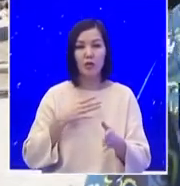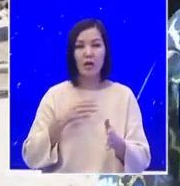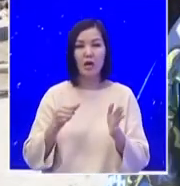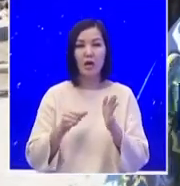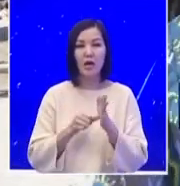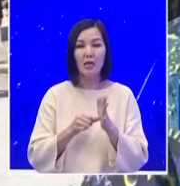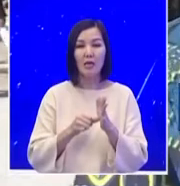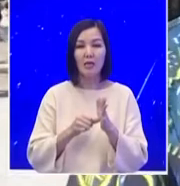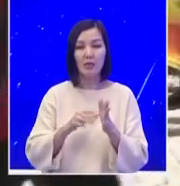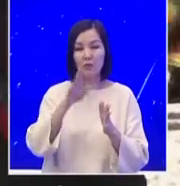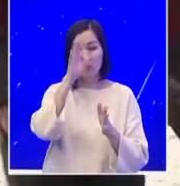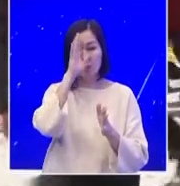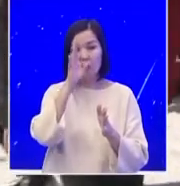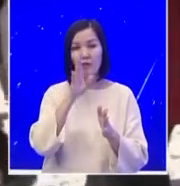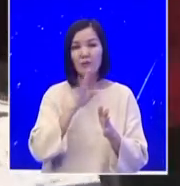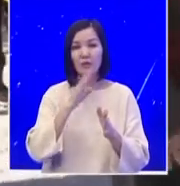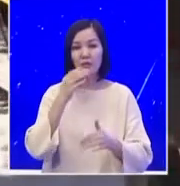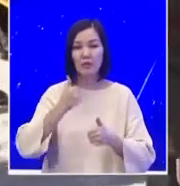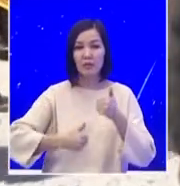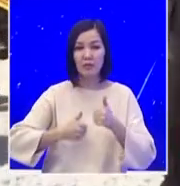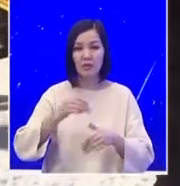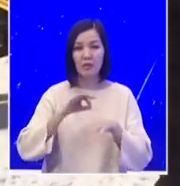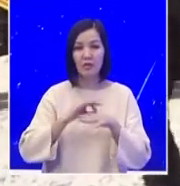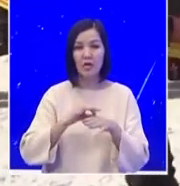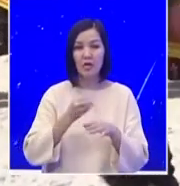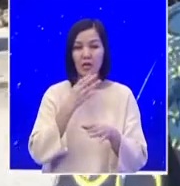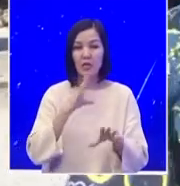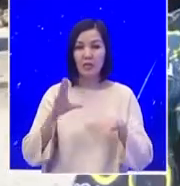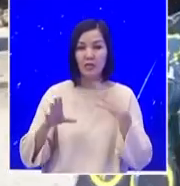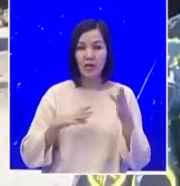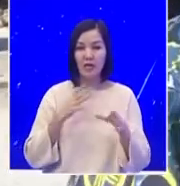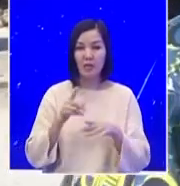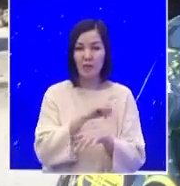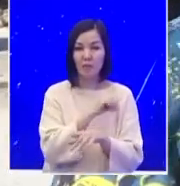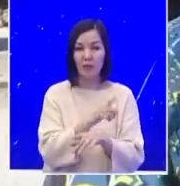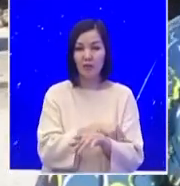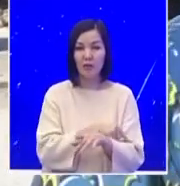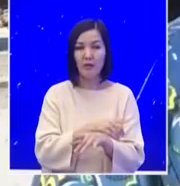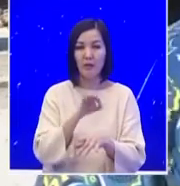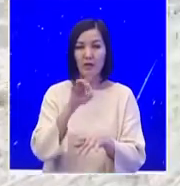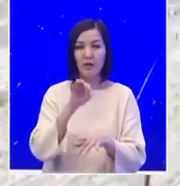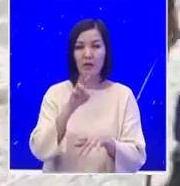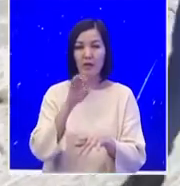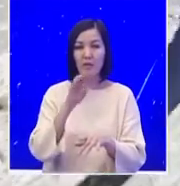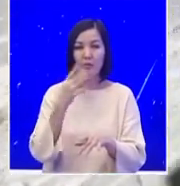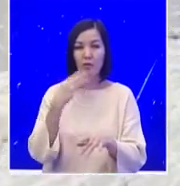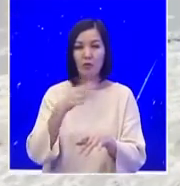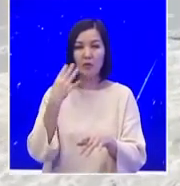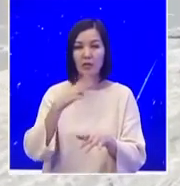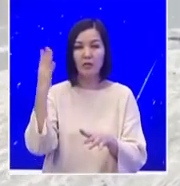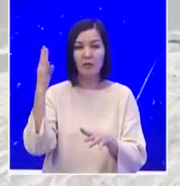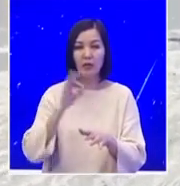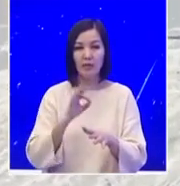дистанциясы, 6 қыздар дистанциясы. Спортшылардың бәрі керемет, жақсы дайындықпен келген. Райымбек ауданда бір 30-40%